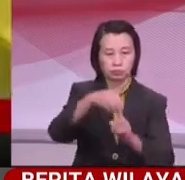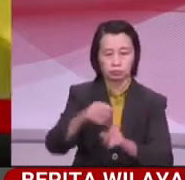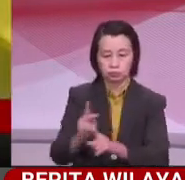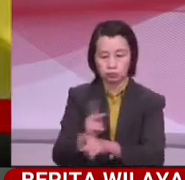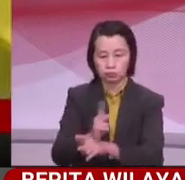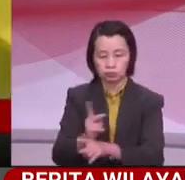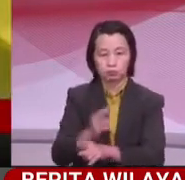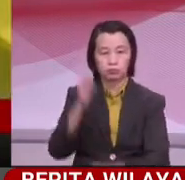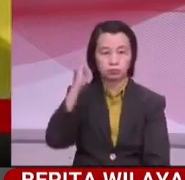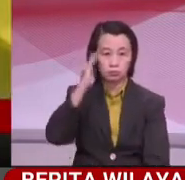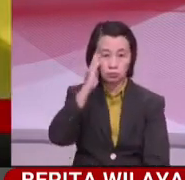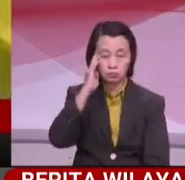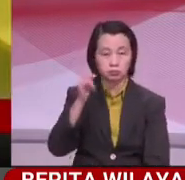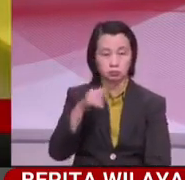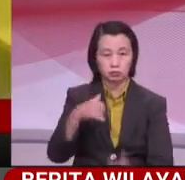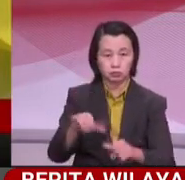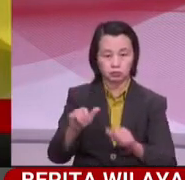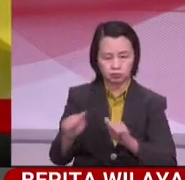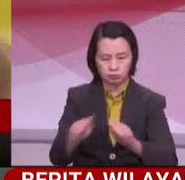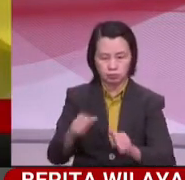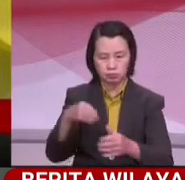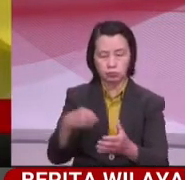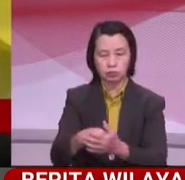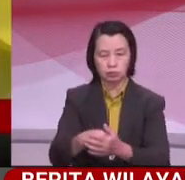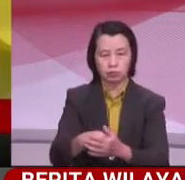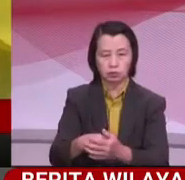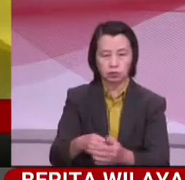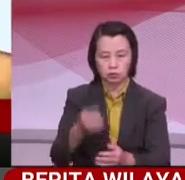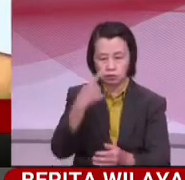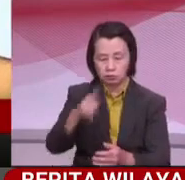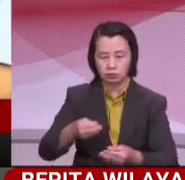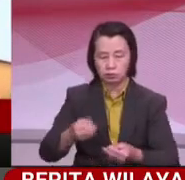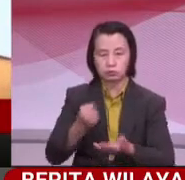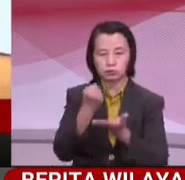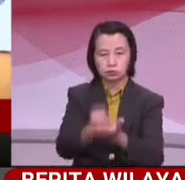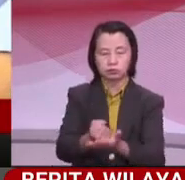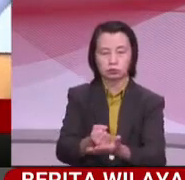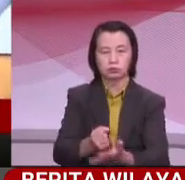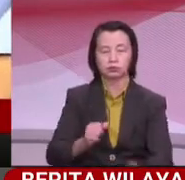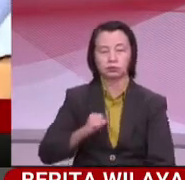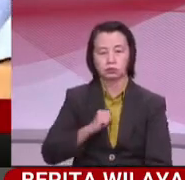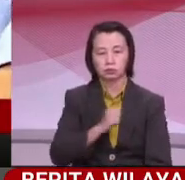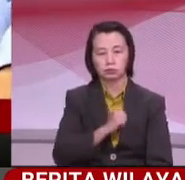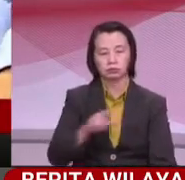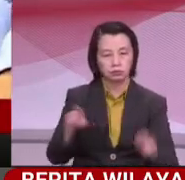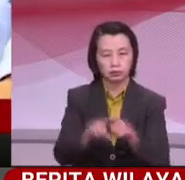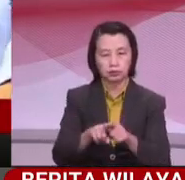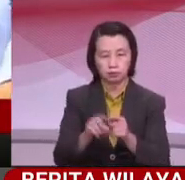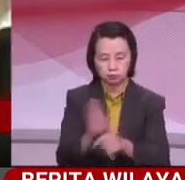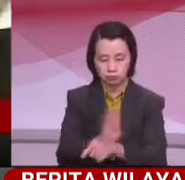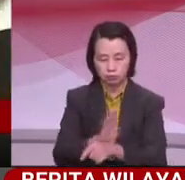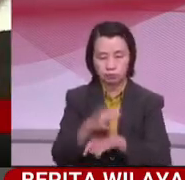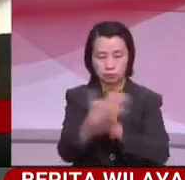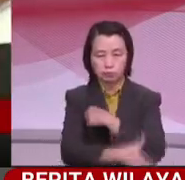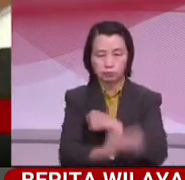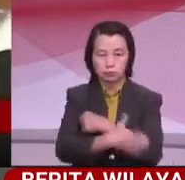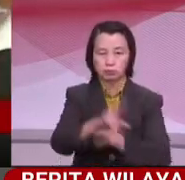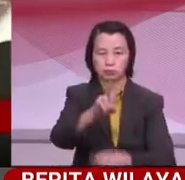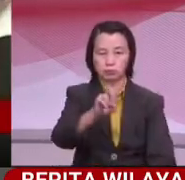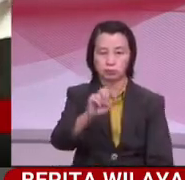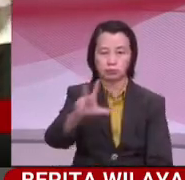koperasi milik Bumiputera yang masih bagian dalam sektor kredit kepada ahli usaha ini selaras dengan dasar keusahawanan negara